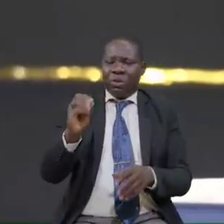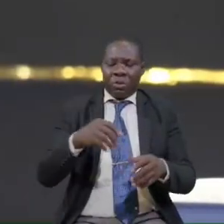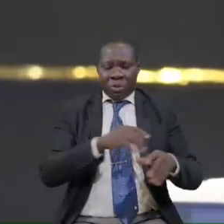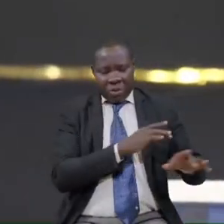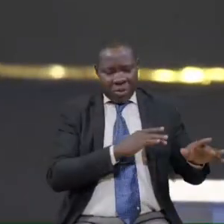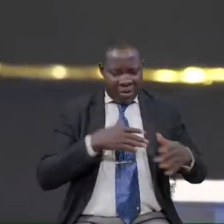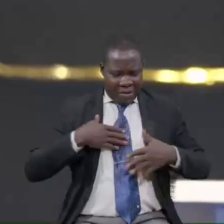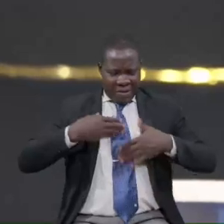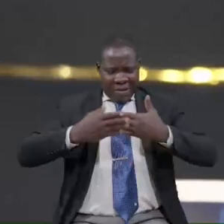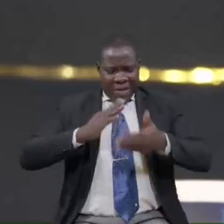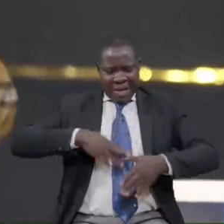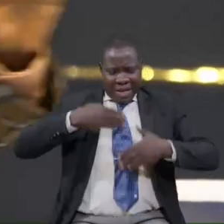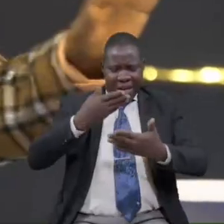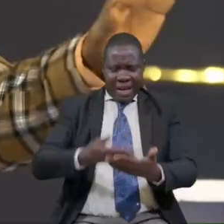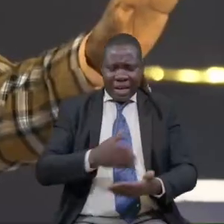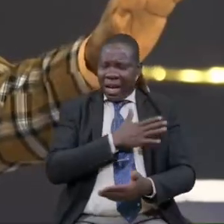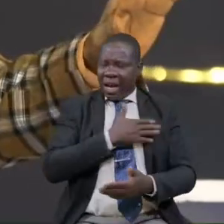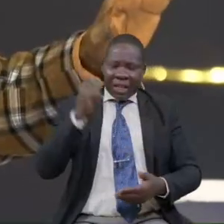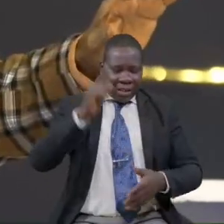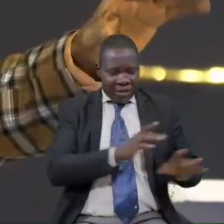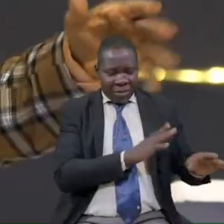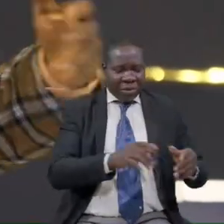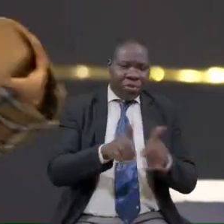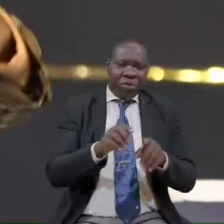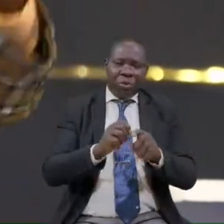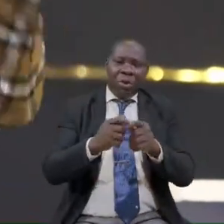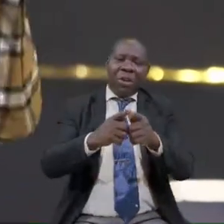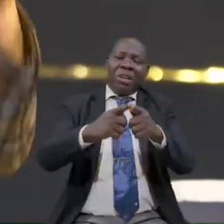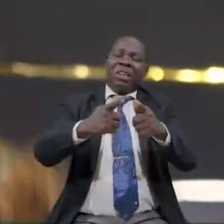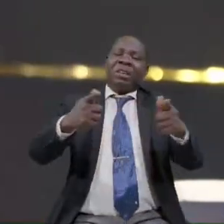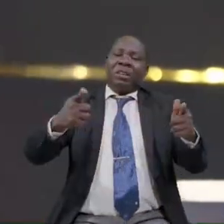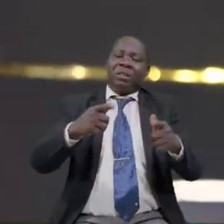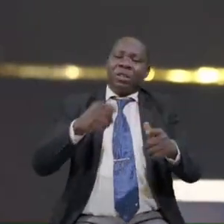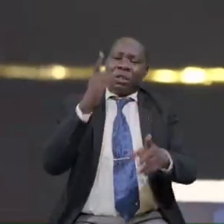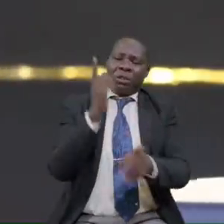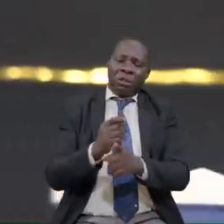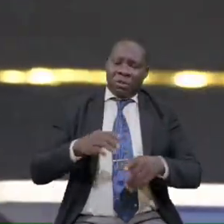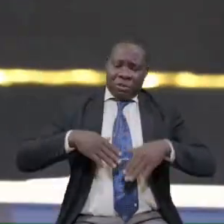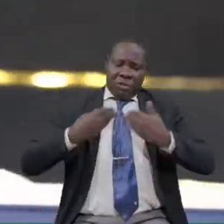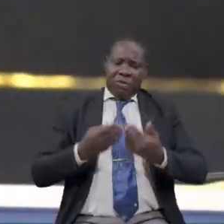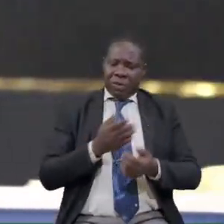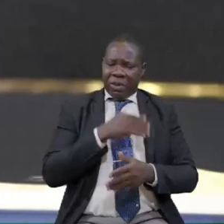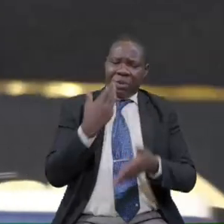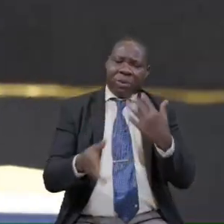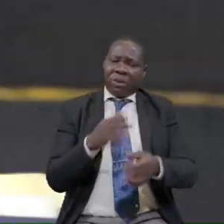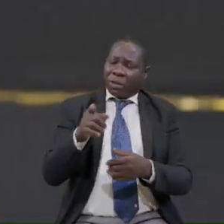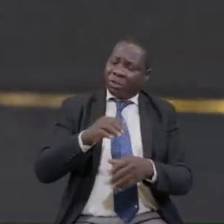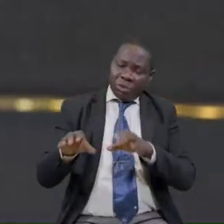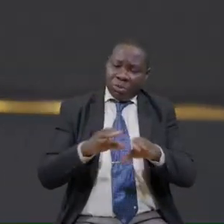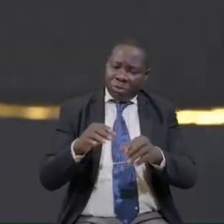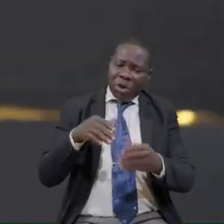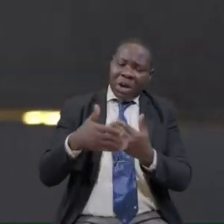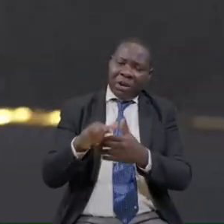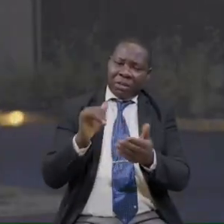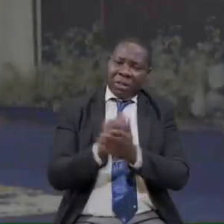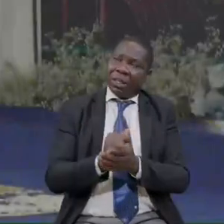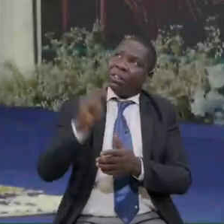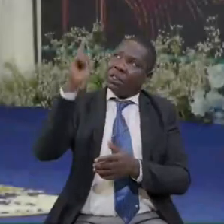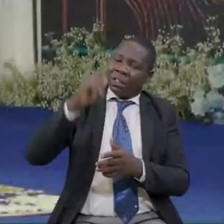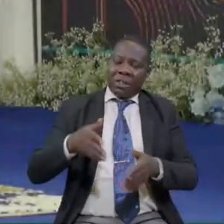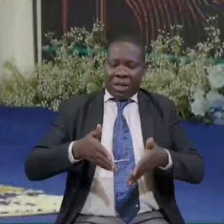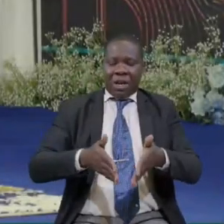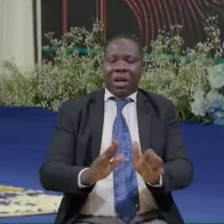de Dieu est bonne. Confessez, vous pardonne. Tout ce que vous ferez après, Dieu tolère ça.